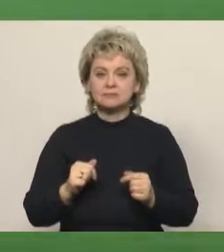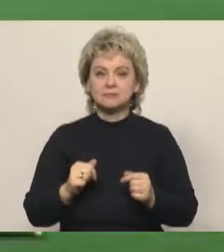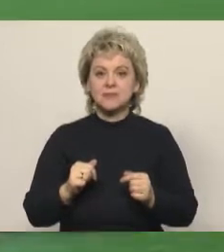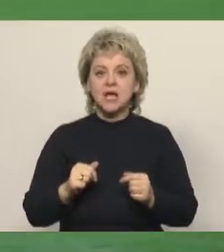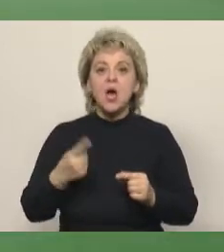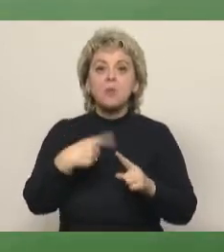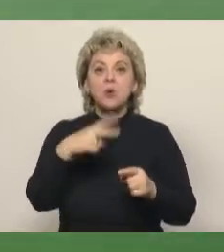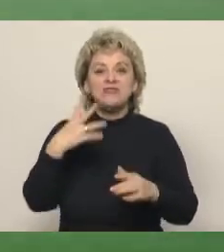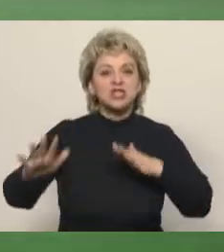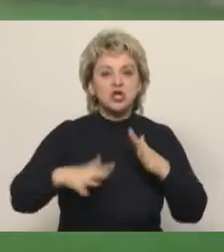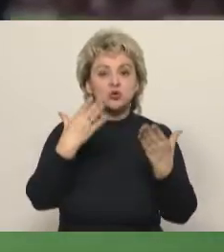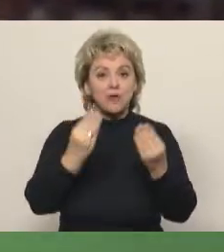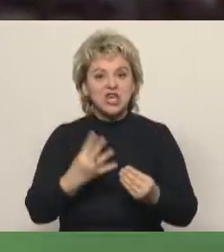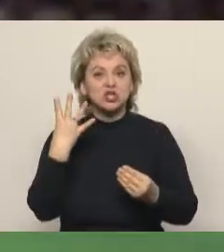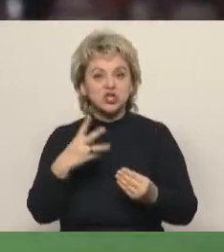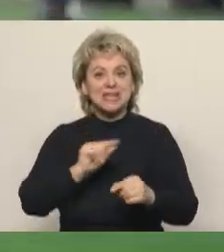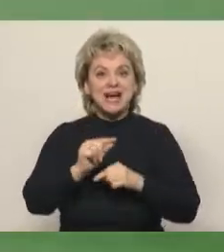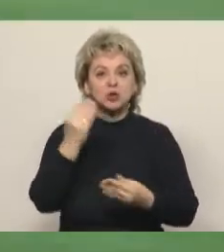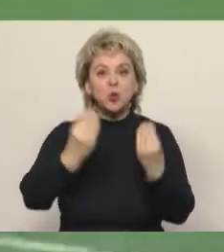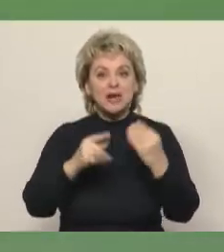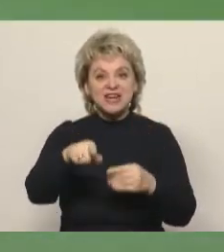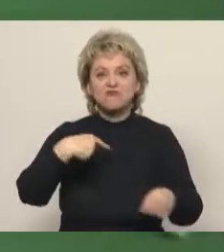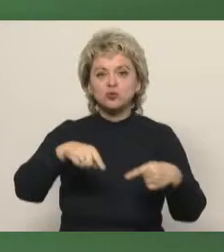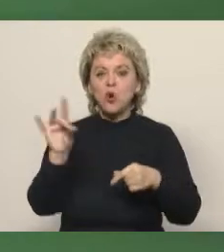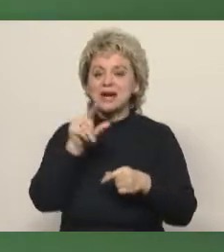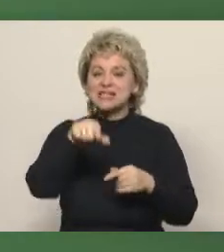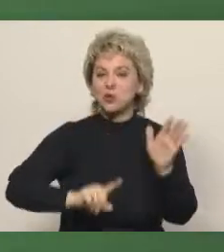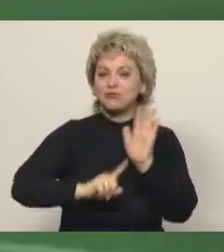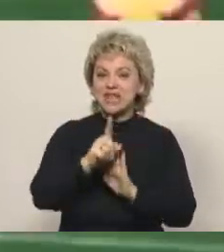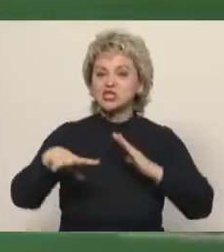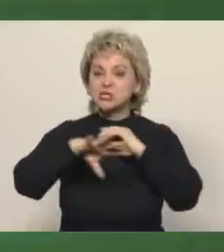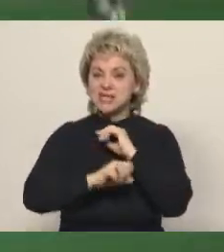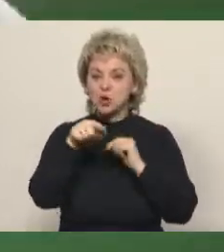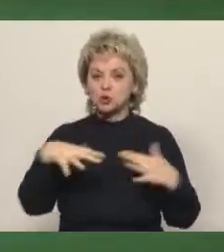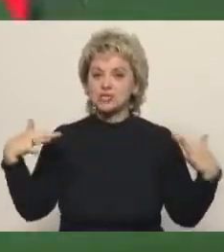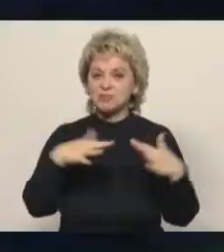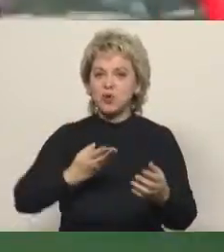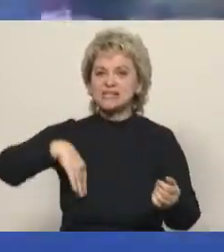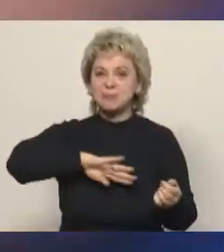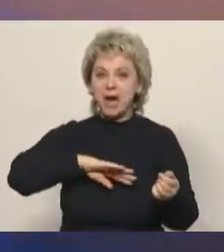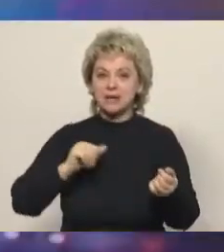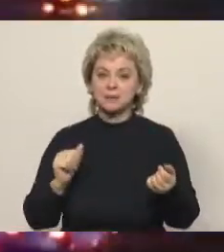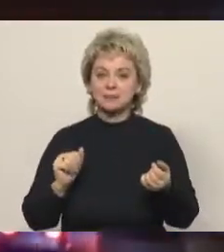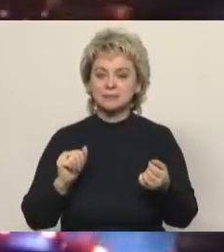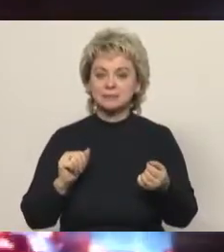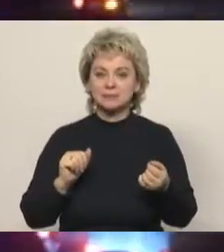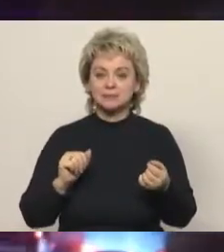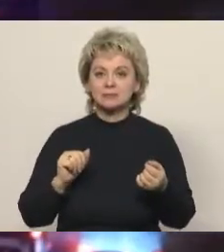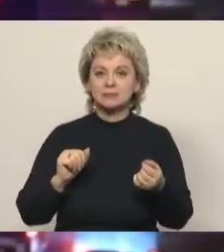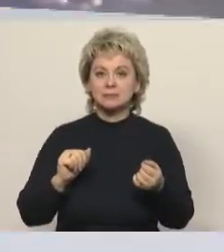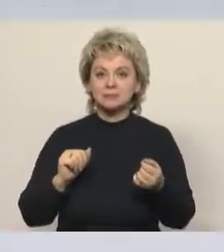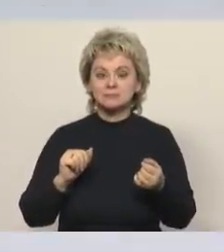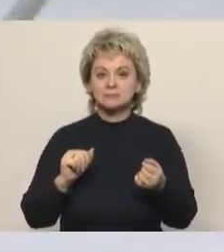По две тренировки в день и 4 контрольных матча футбольный Ростов начал заключительный сбор в Испании.